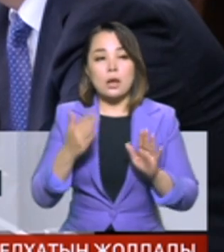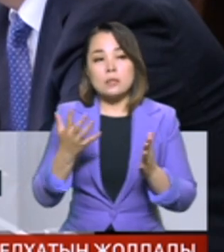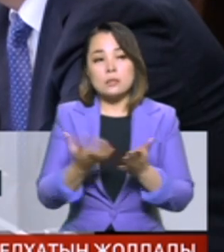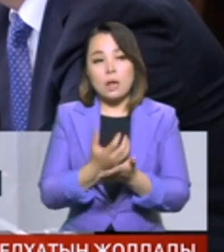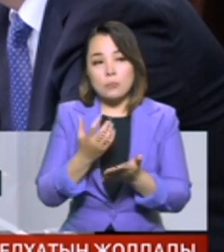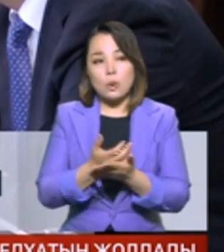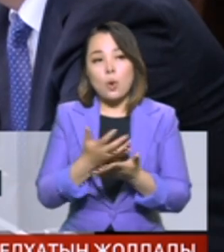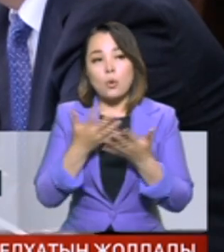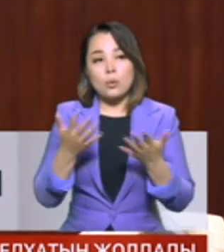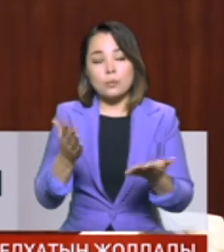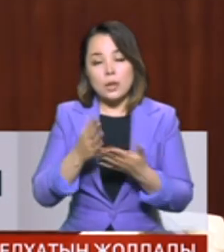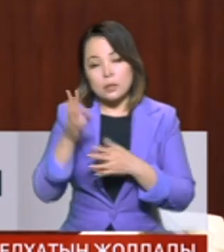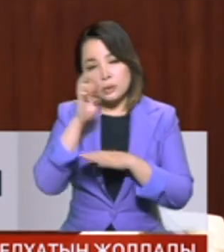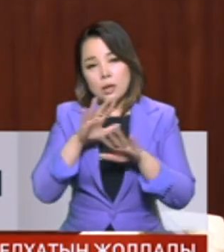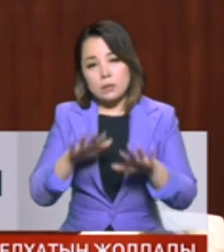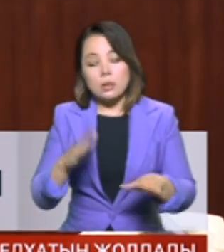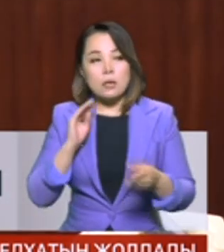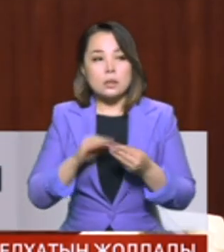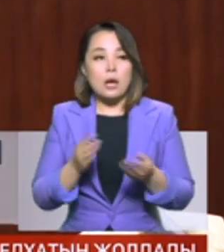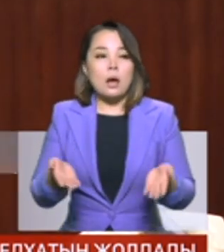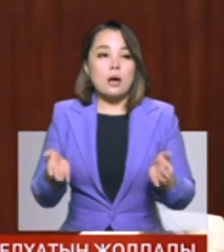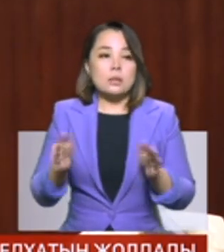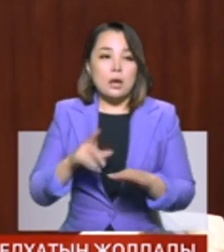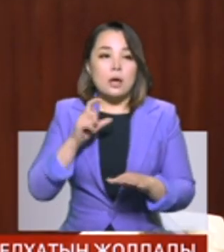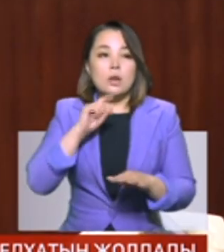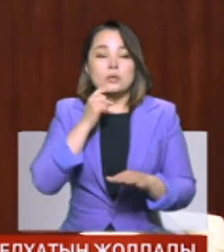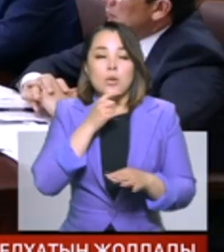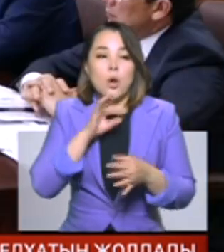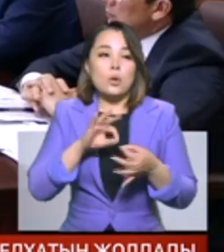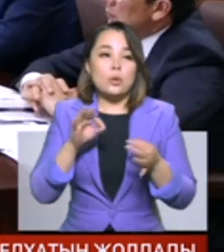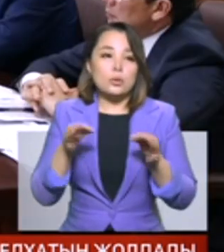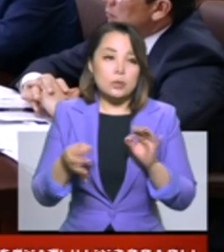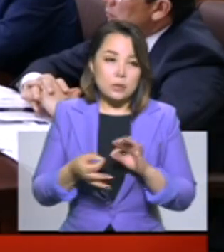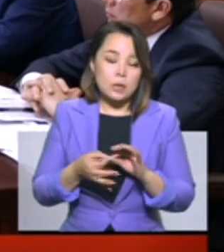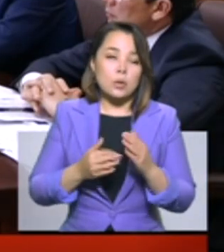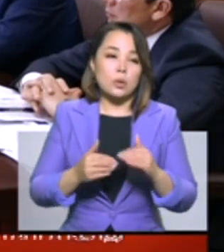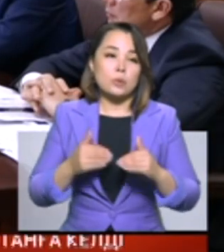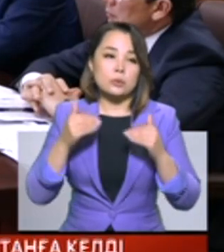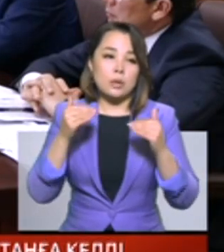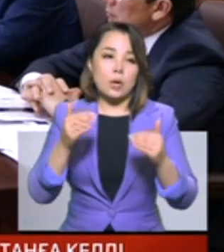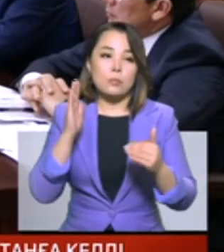ғана табыстың көбісі елімізде қалады, экономиканың күрделілігі өседі.